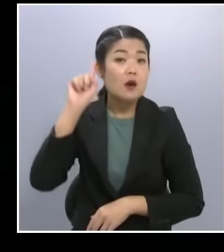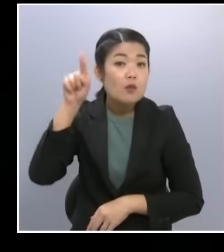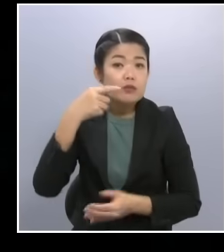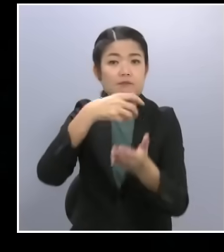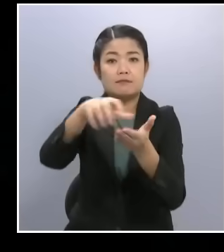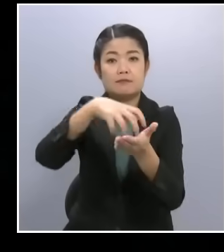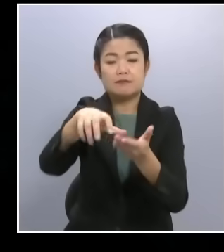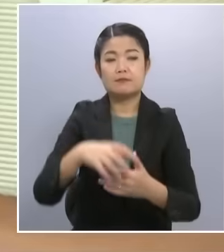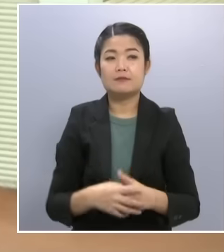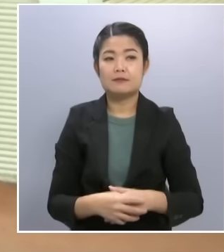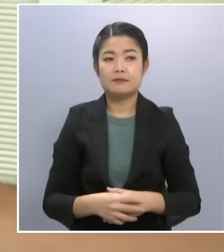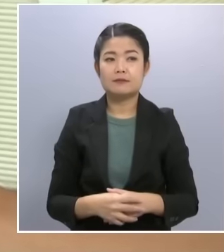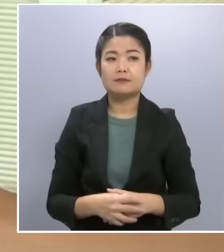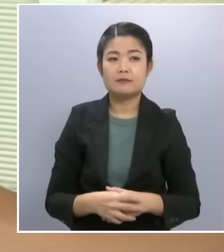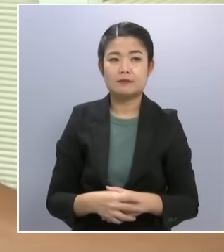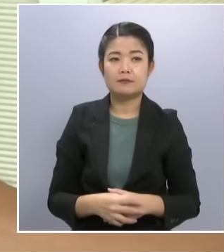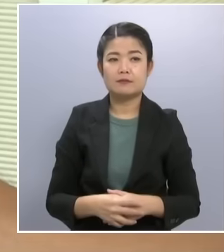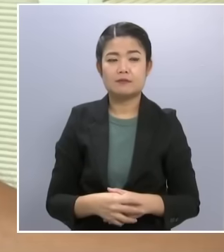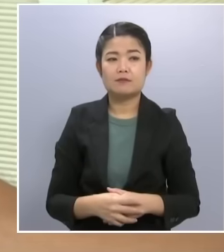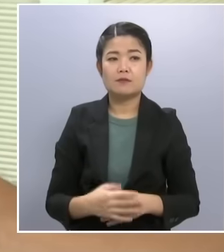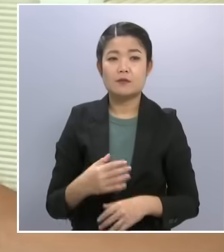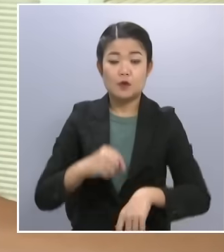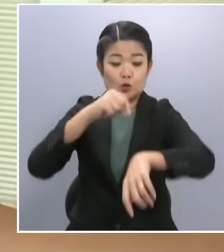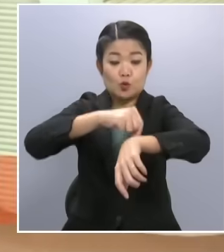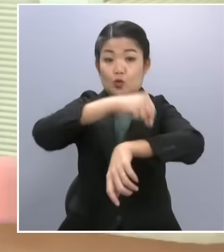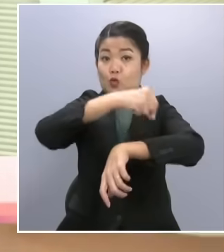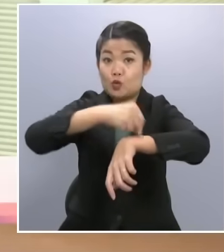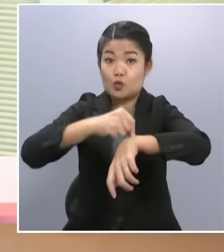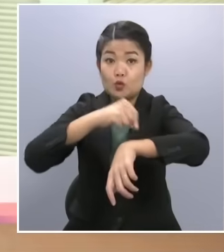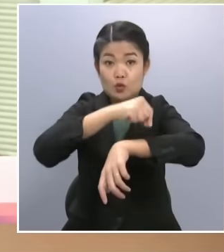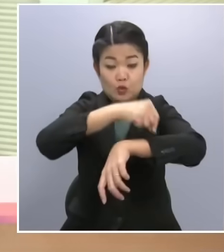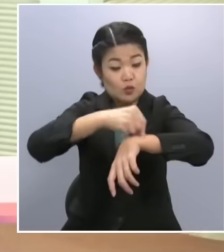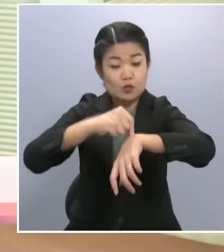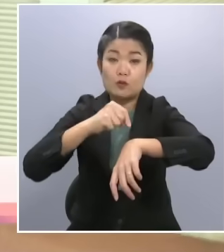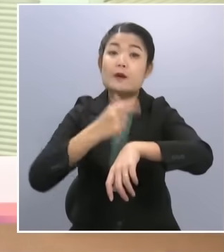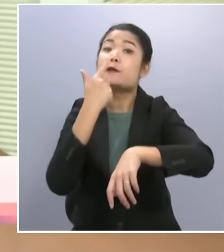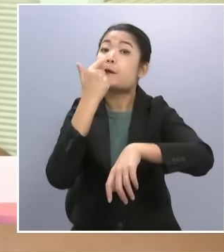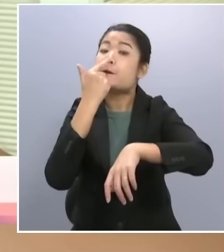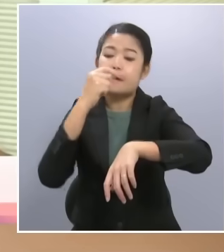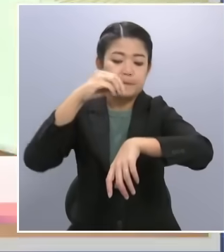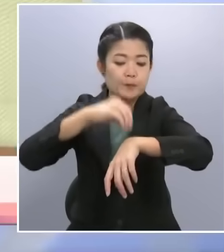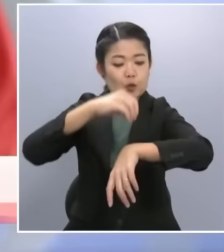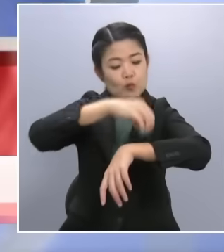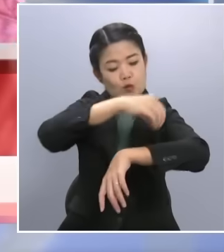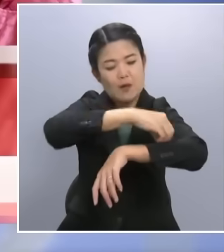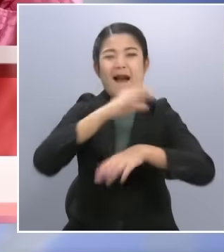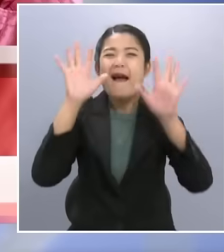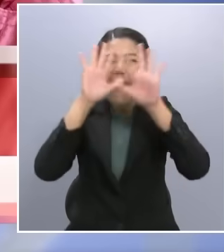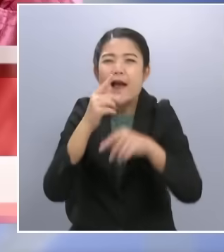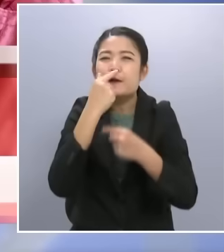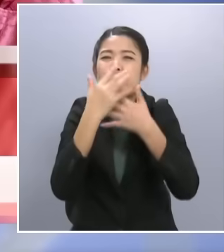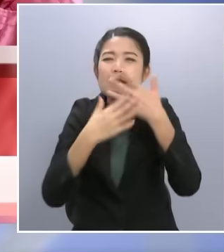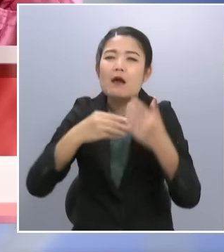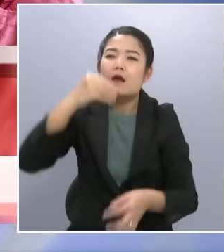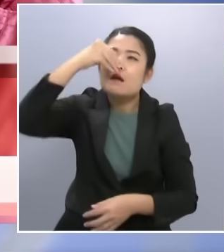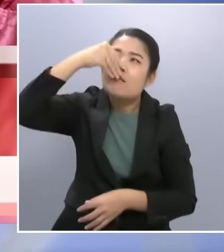ค่ะจุดจะขึ้นก่อนเลยค่ะจุดจุดเล็กๆเป็นจุดแดงๆเป็นจ้ำๆแดงๆเหมือนเลือดเลือดกำเดา